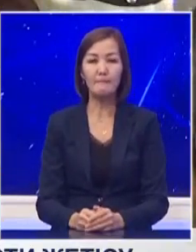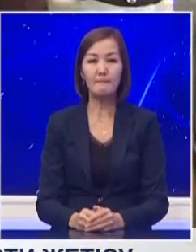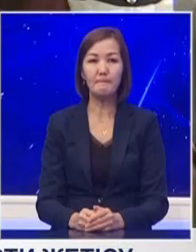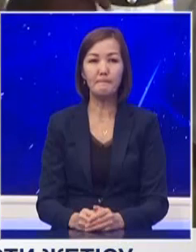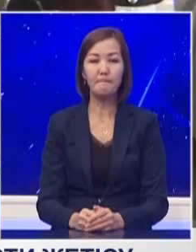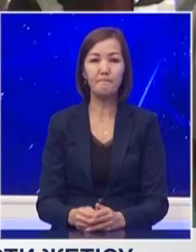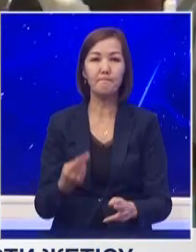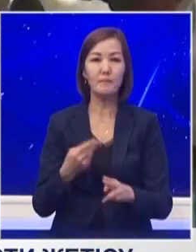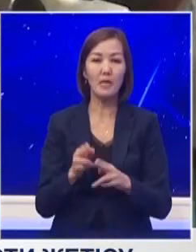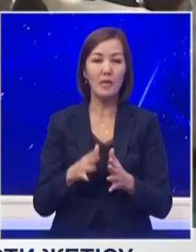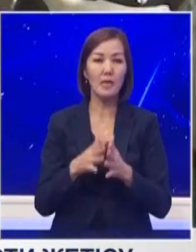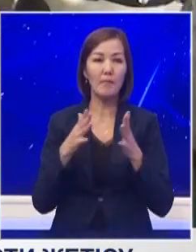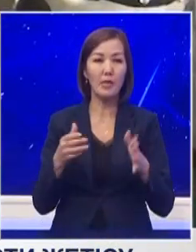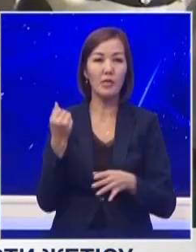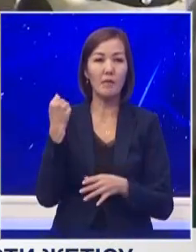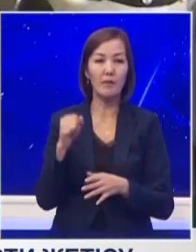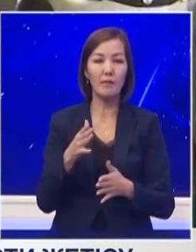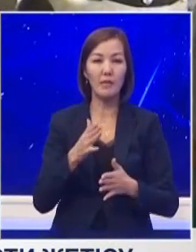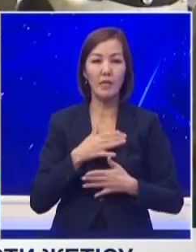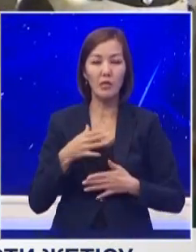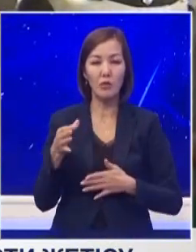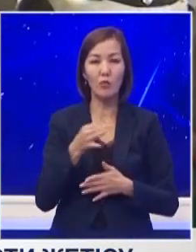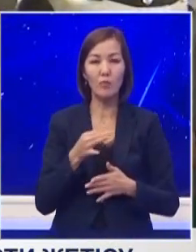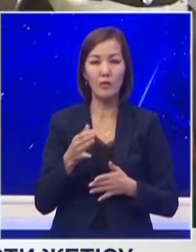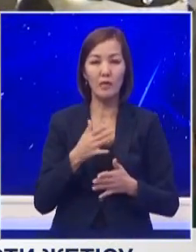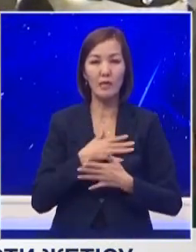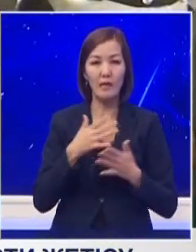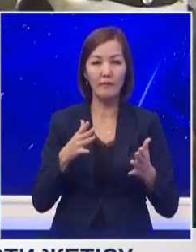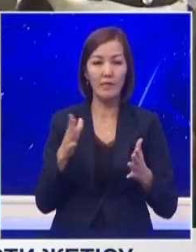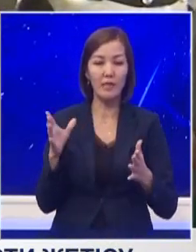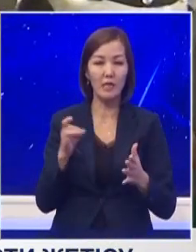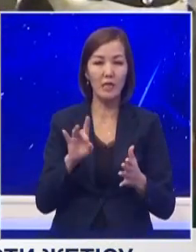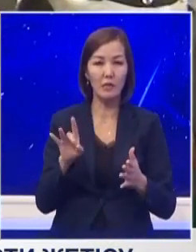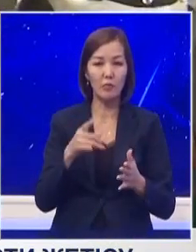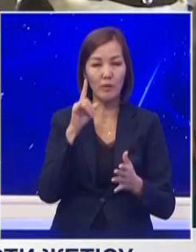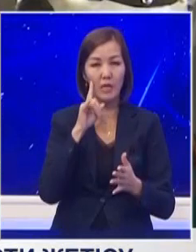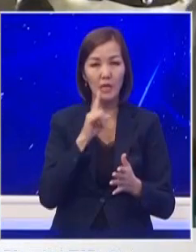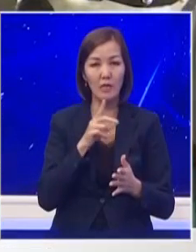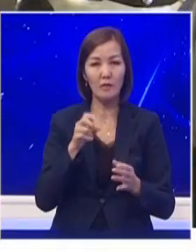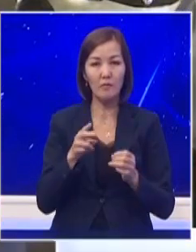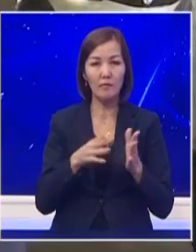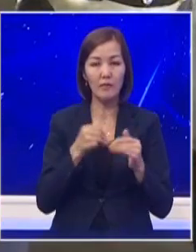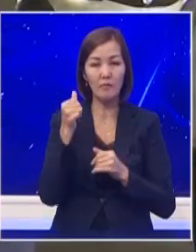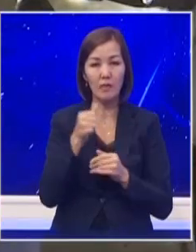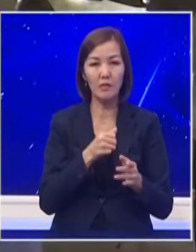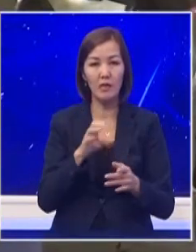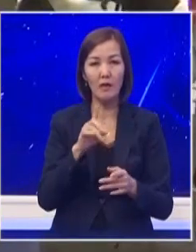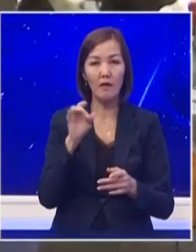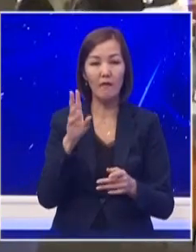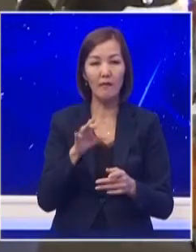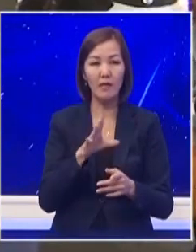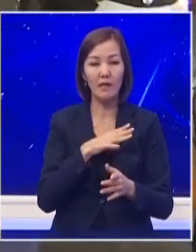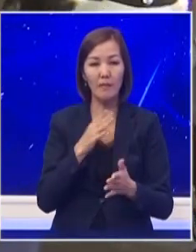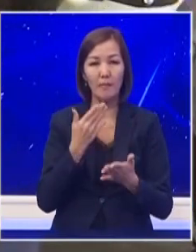это Большая победа не только для нашей области но и для всей Республики еще в 2018 году Евгений